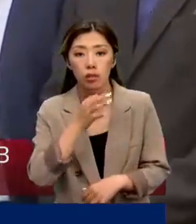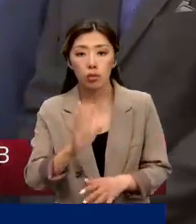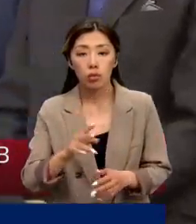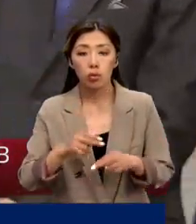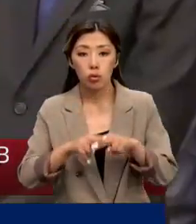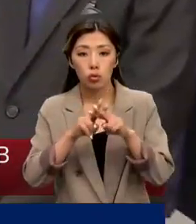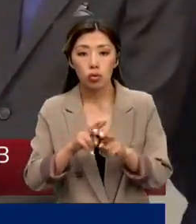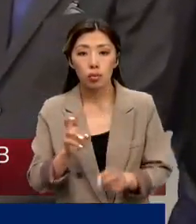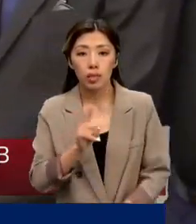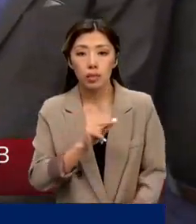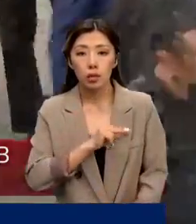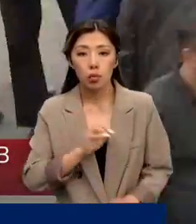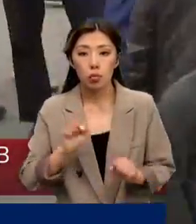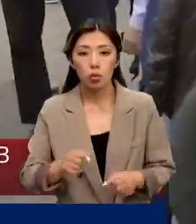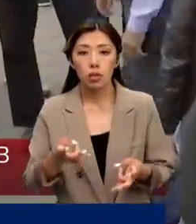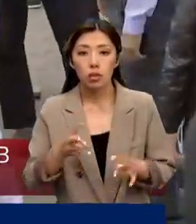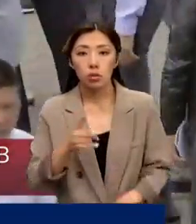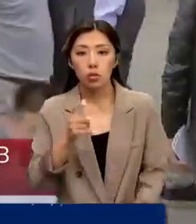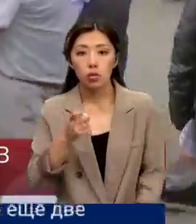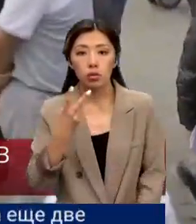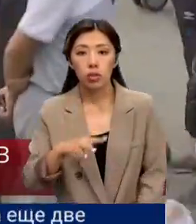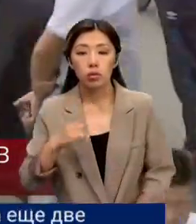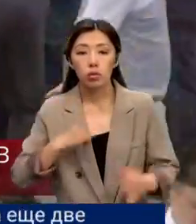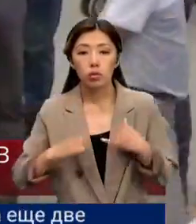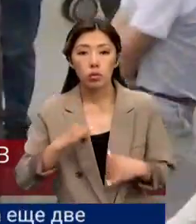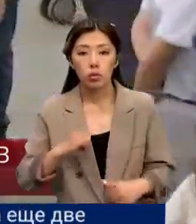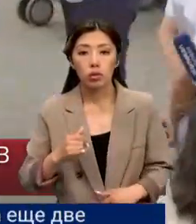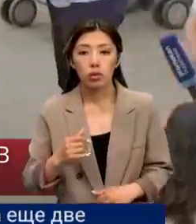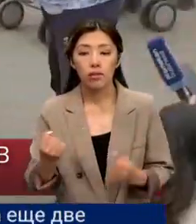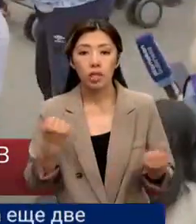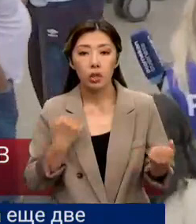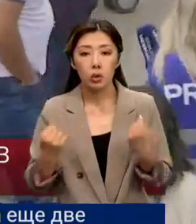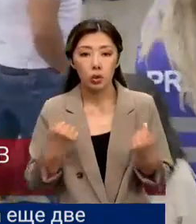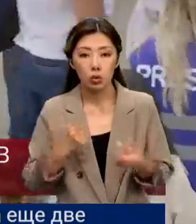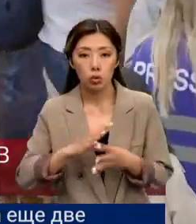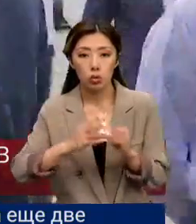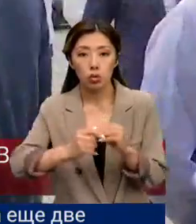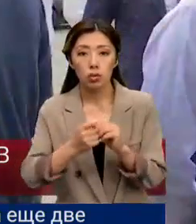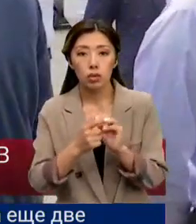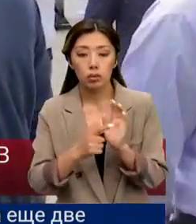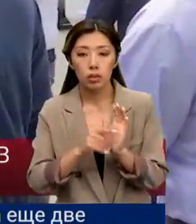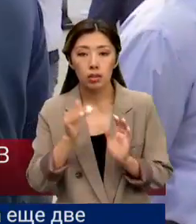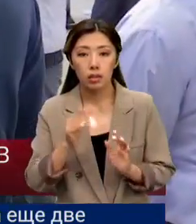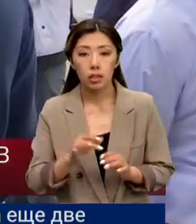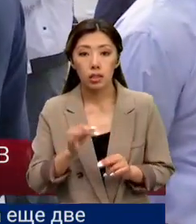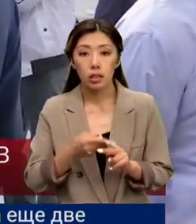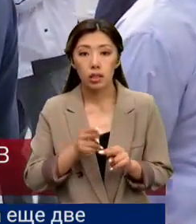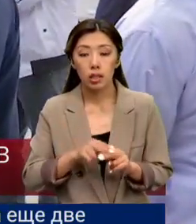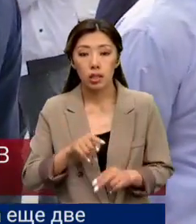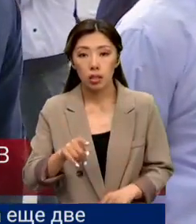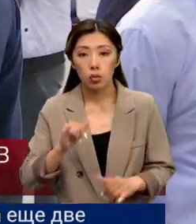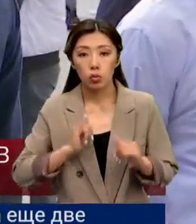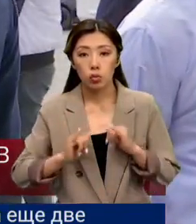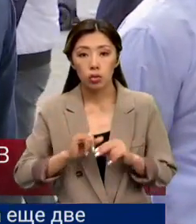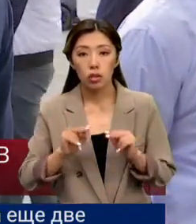без работы может остаться 120 учителей физкультуры. По стране эта цифра достигает 17 тысяч. По прогнозам педагогов, работать в школе